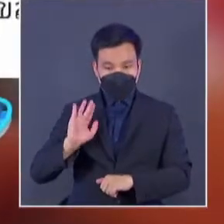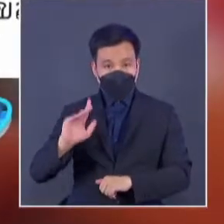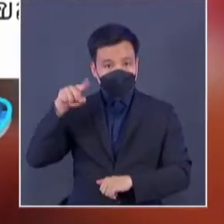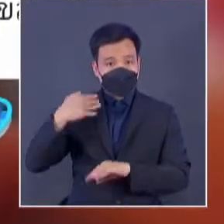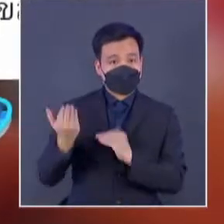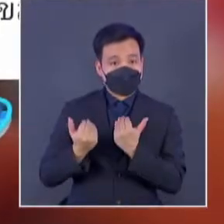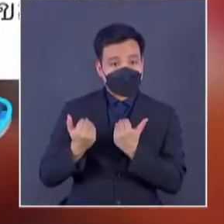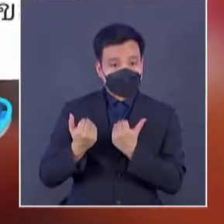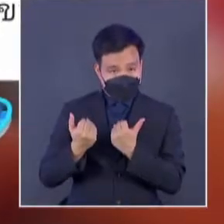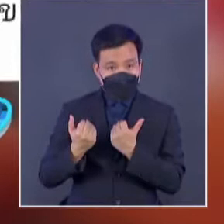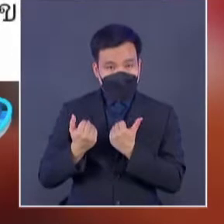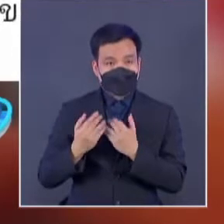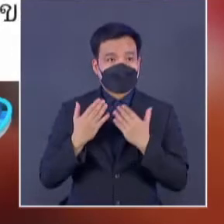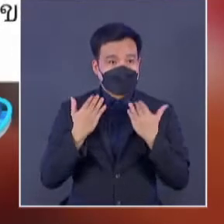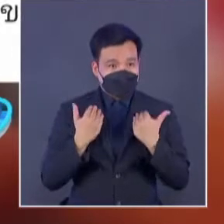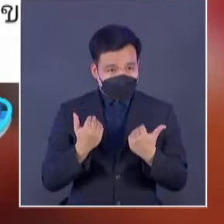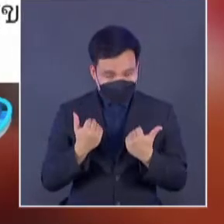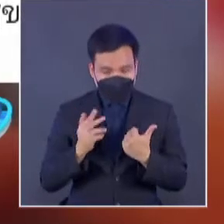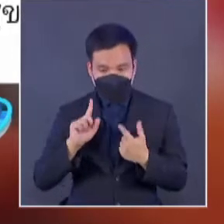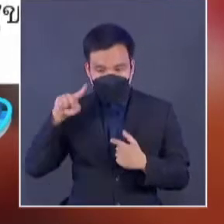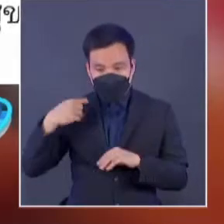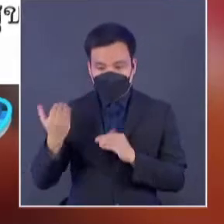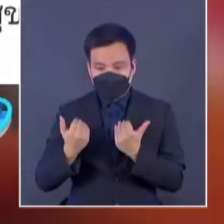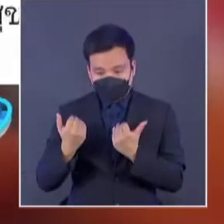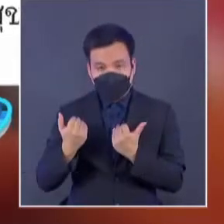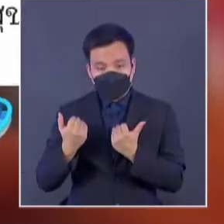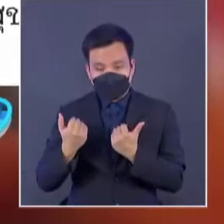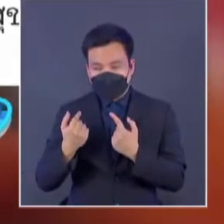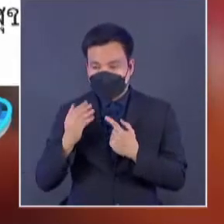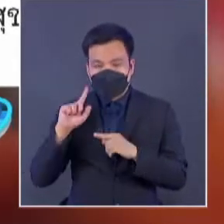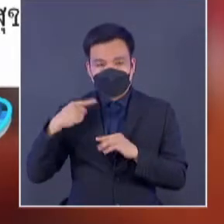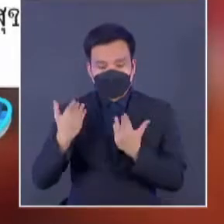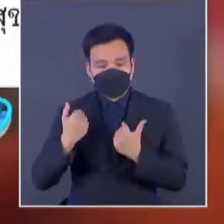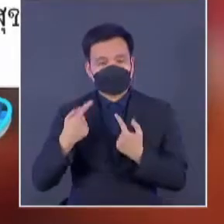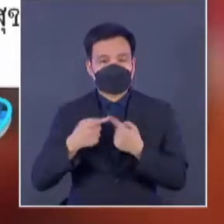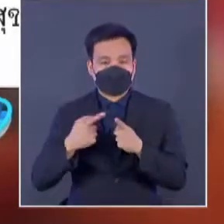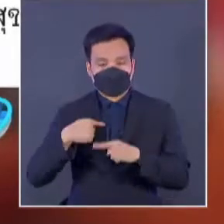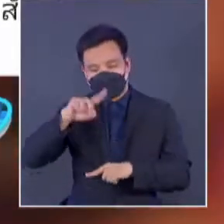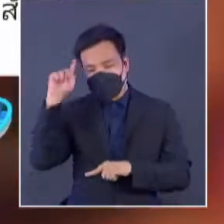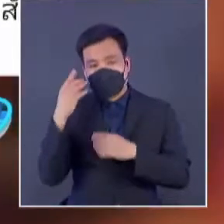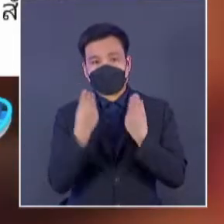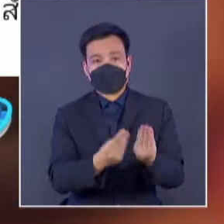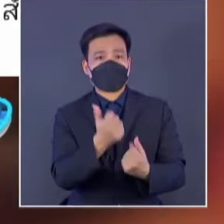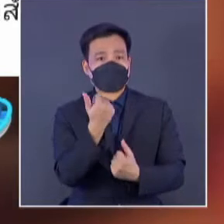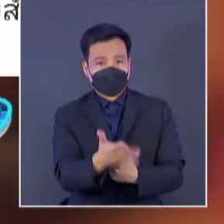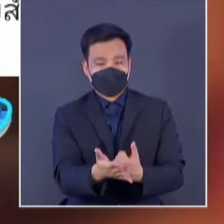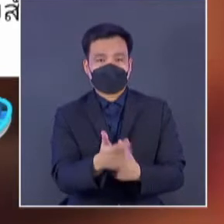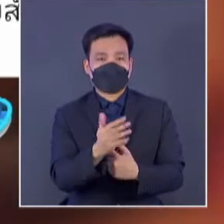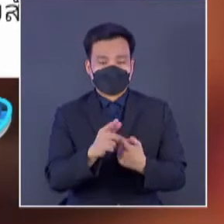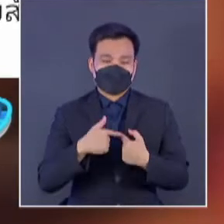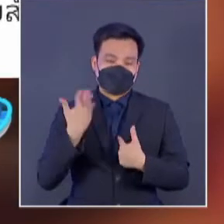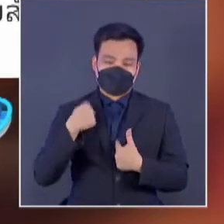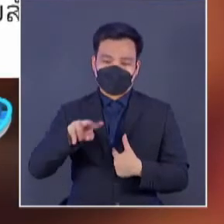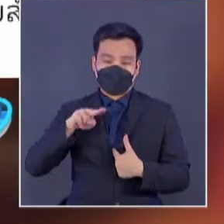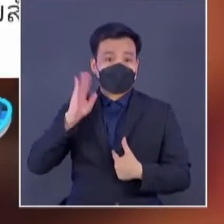เผยว่ามีลูกสาวคนเดียวถึงทำให้พ่อได้ทุกอย่างก็บวชให้พ่อไม่ได้นะคะซึ่งก่อนหน้านี้หลวงพี่ต้นตั้งใจกันไว้กับ